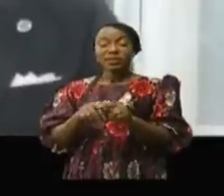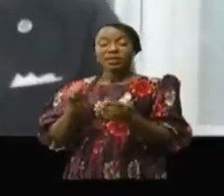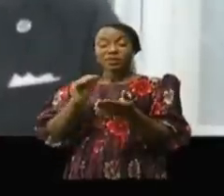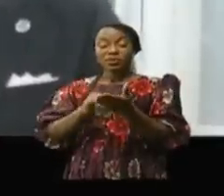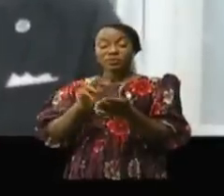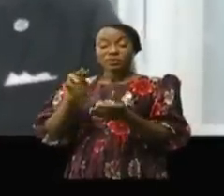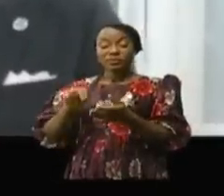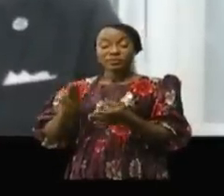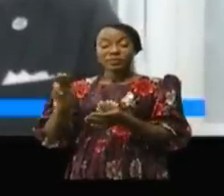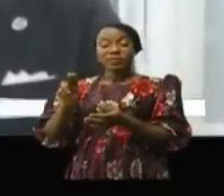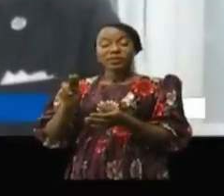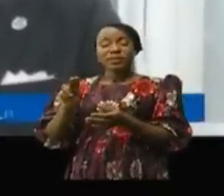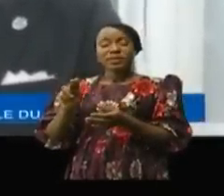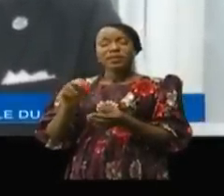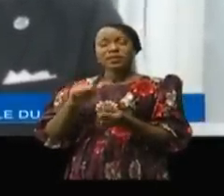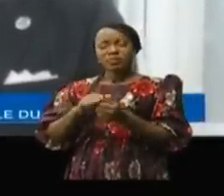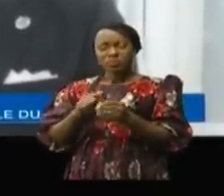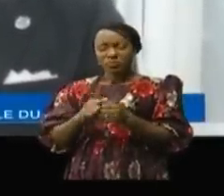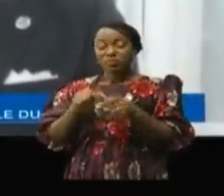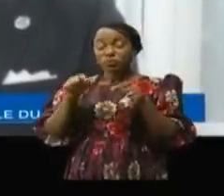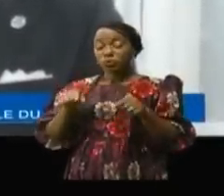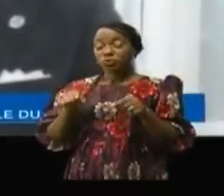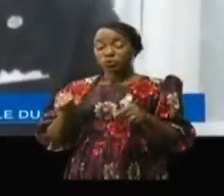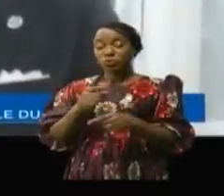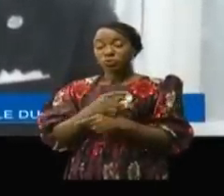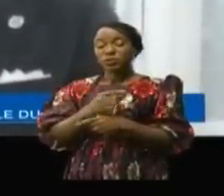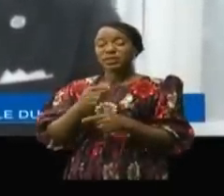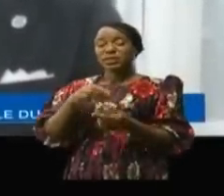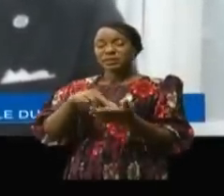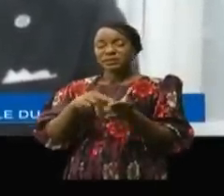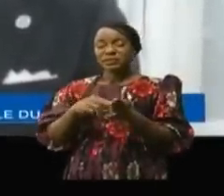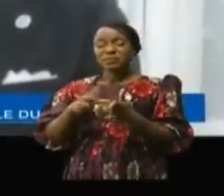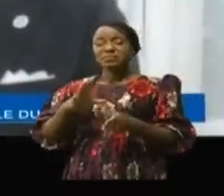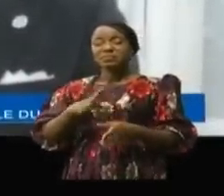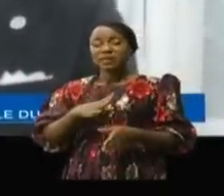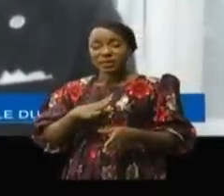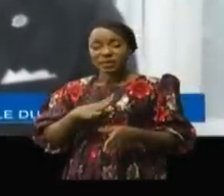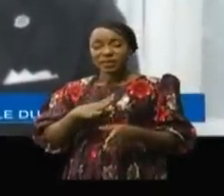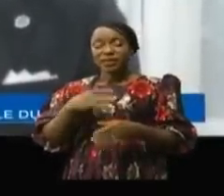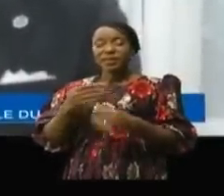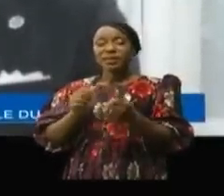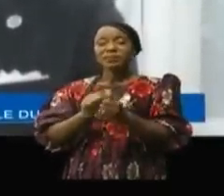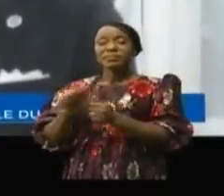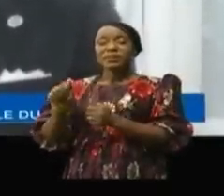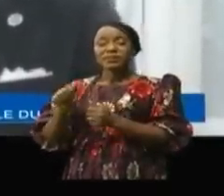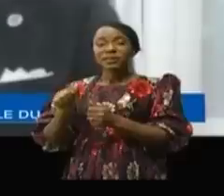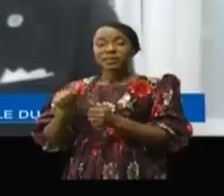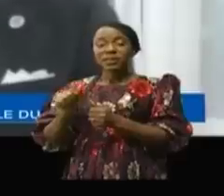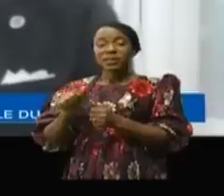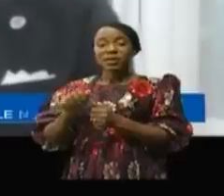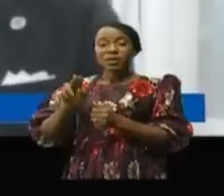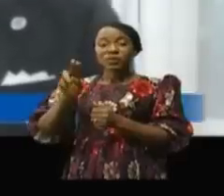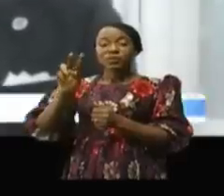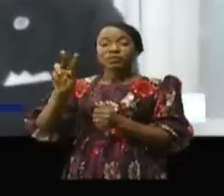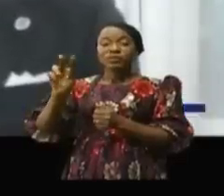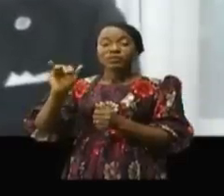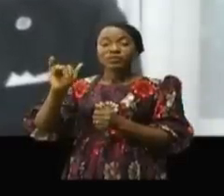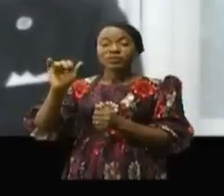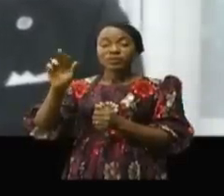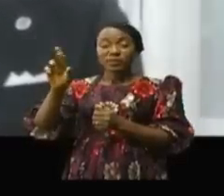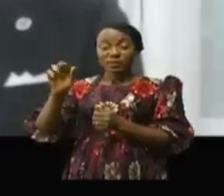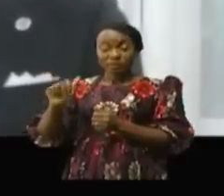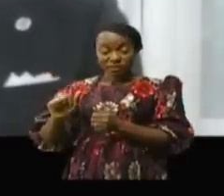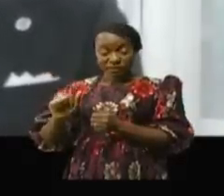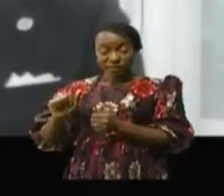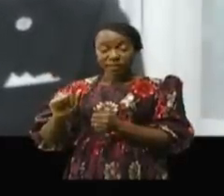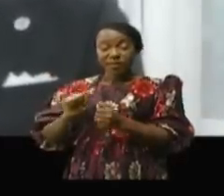L'événement principal malheureux qui est à signaler aujourd'hui, c'est des manifestations qui ont eu lieu à Uvira et qui malheureusement ont conduit à la mort